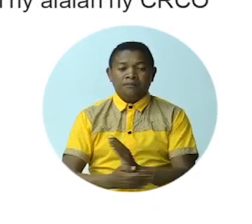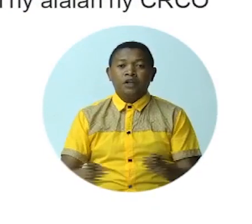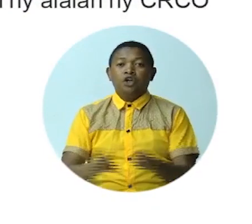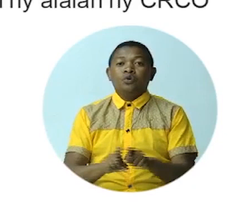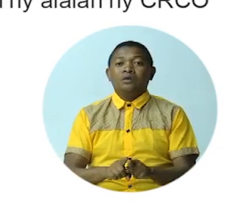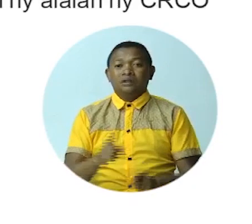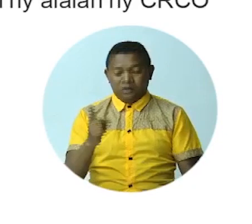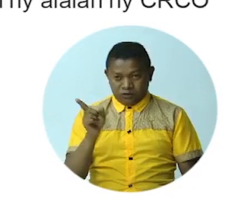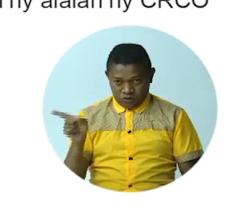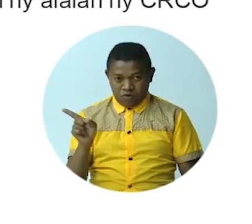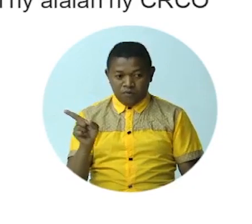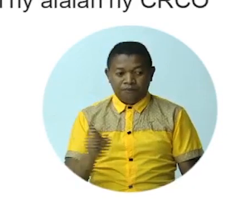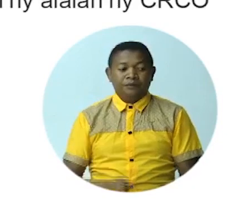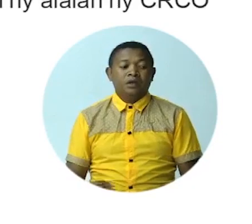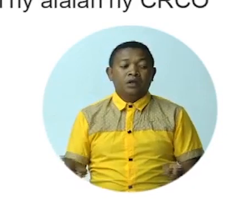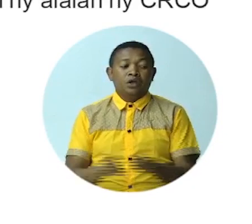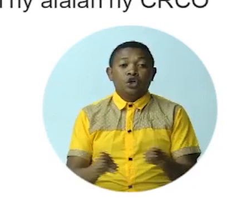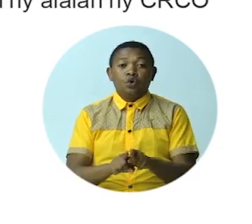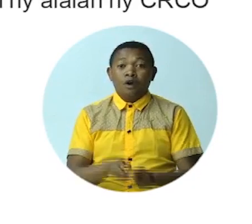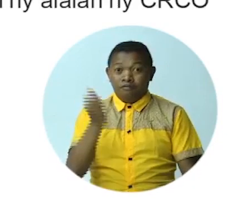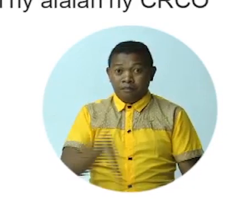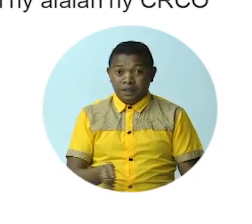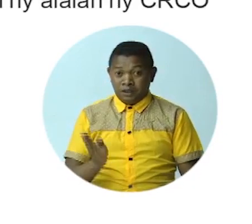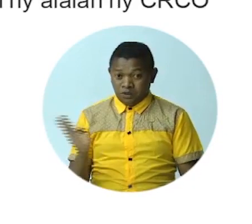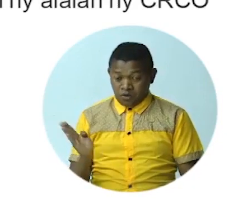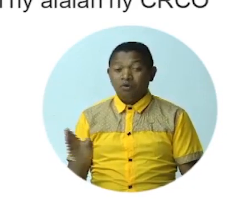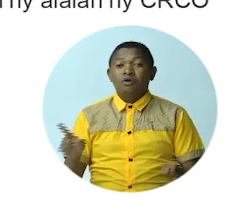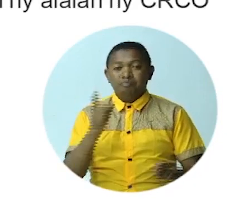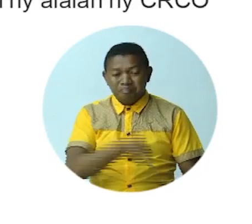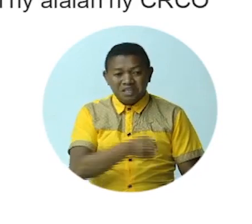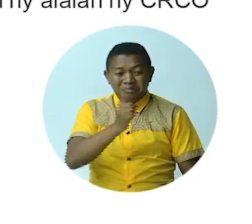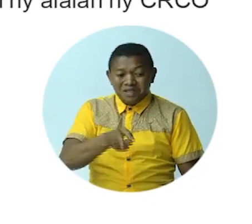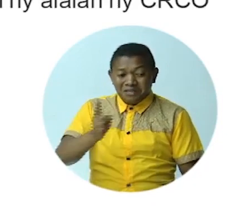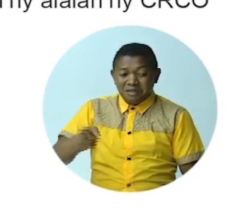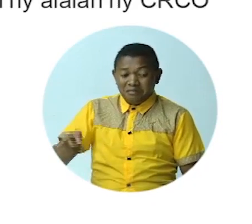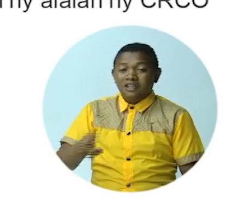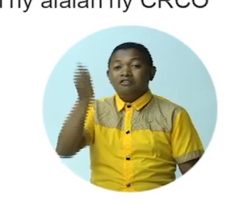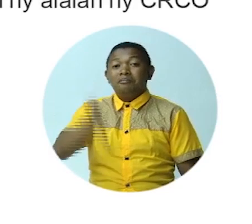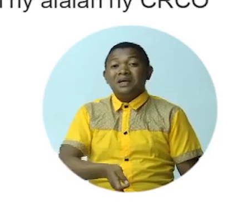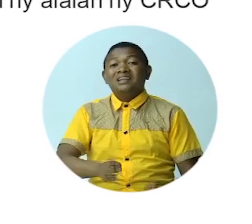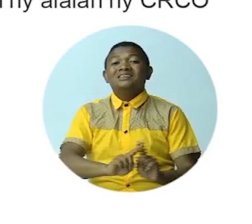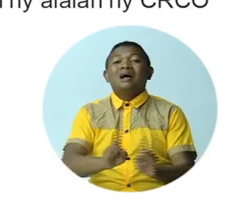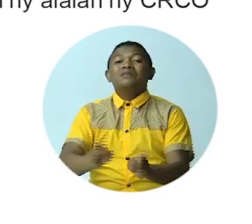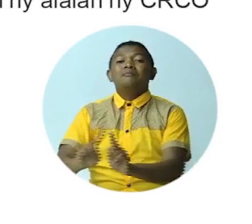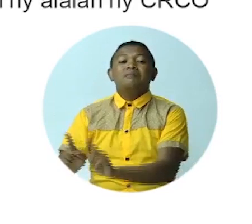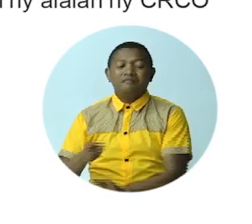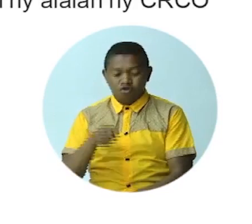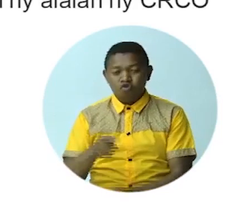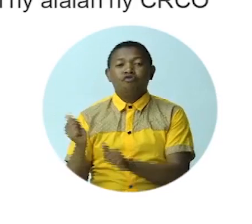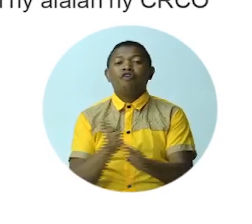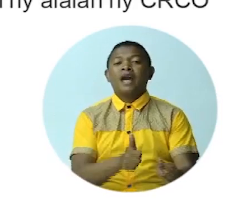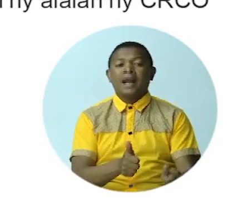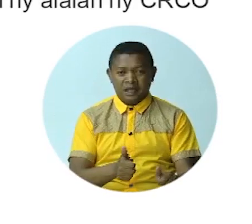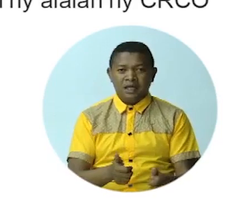koa ny fepetra maro samihafa mifanaraka amin'ny zava-misy a dia afaka ho raisi